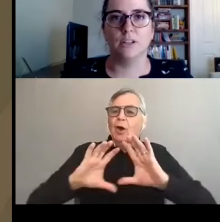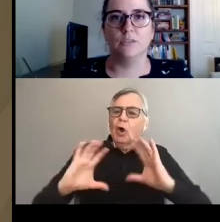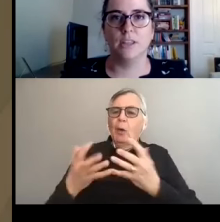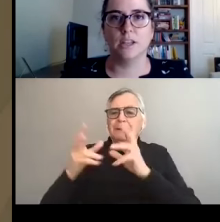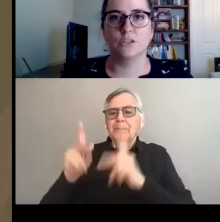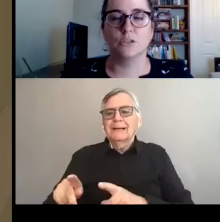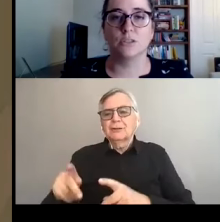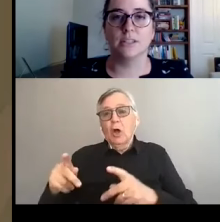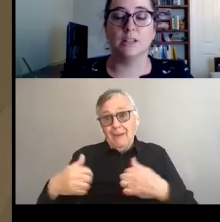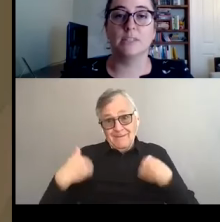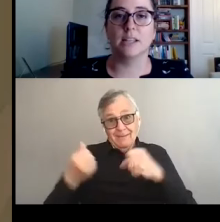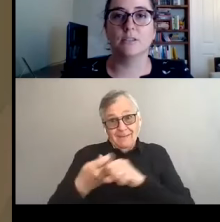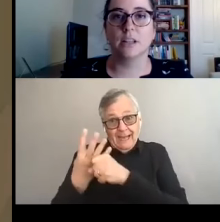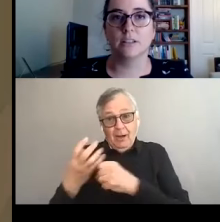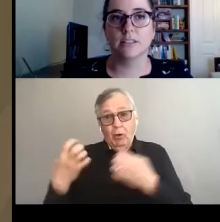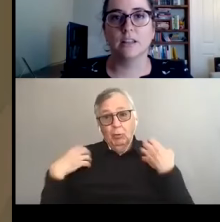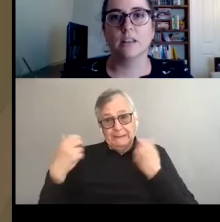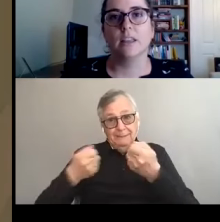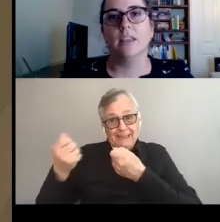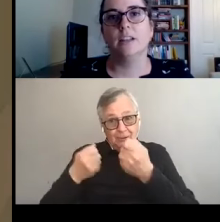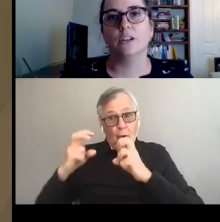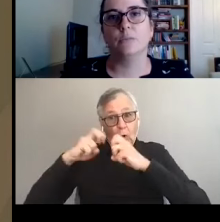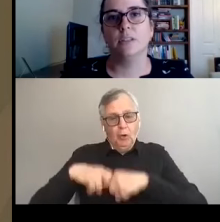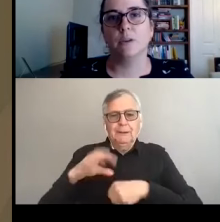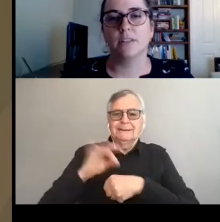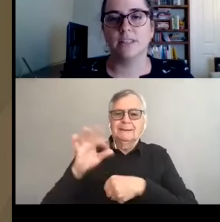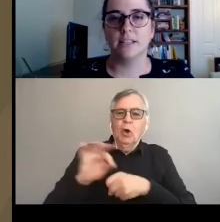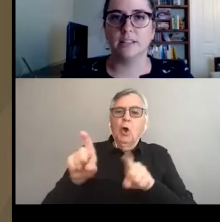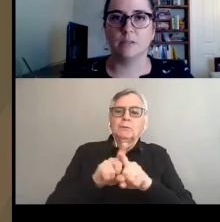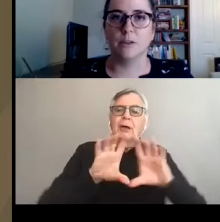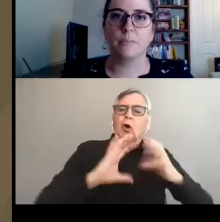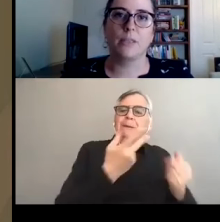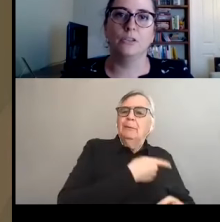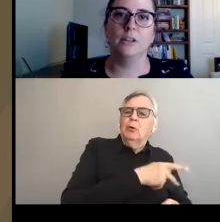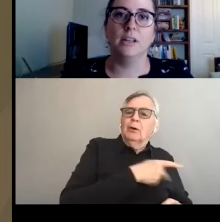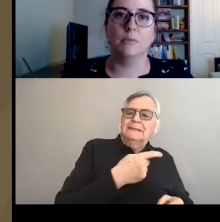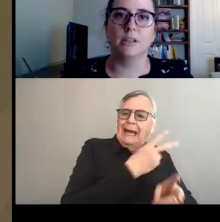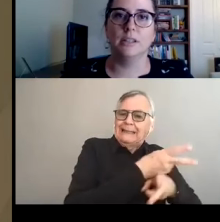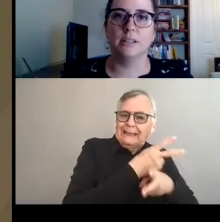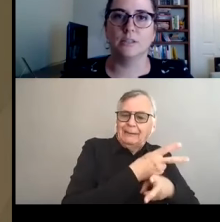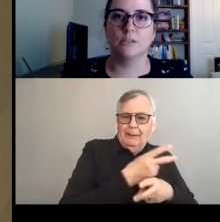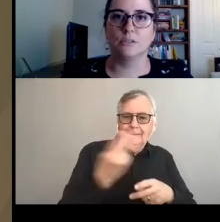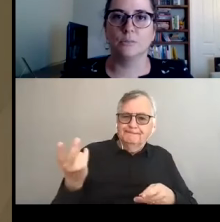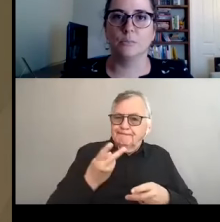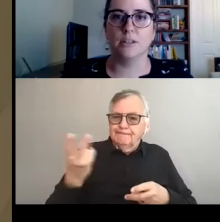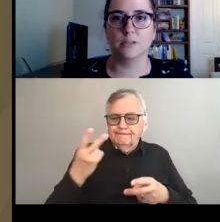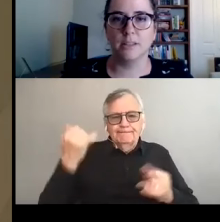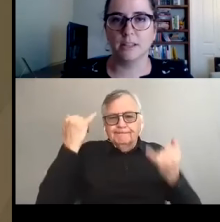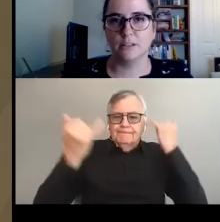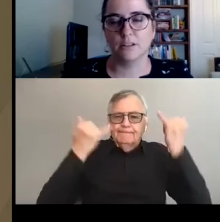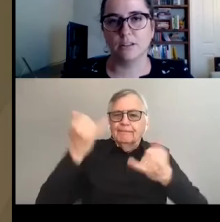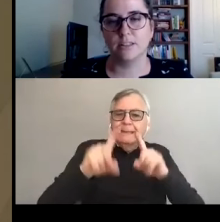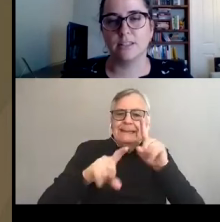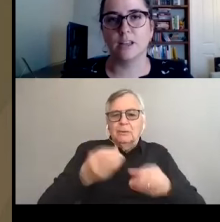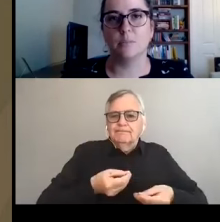vivant avec le VIH du conseil d'administration de la COTIDA et le comité provincial des traitements, on a élaboré des questions qu'on a pu transmettre